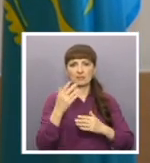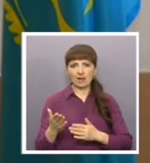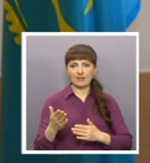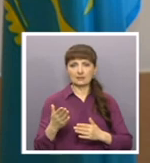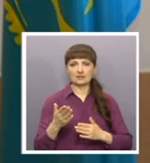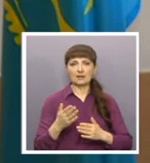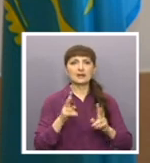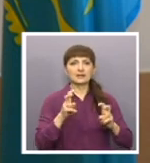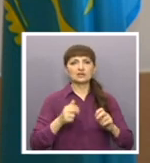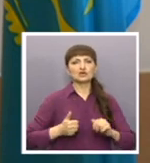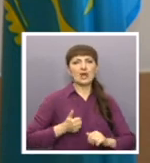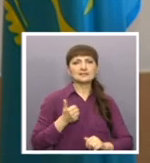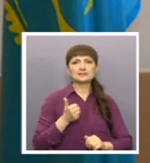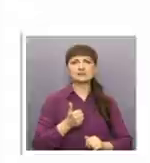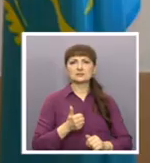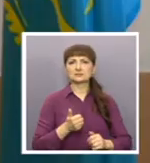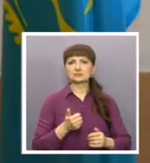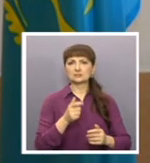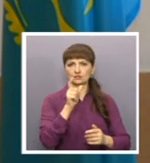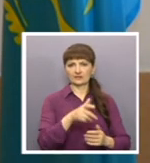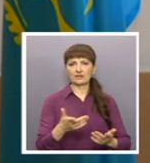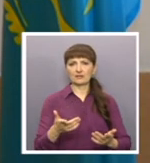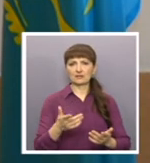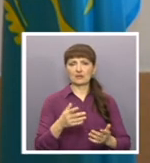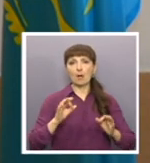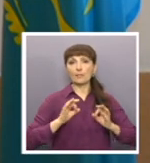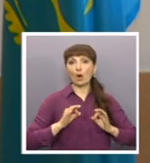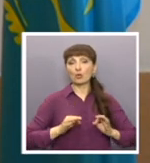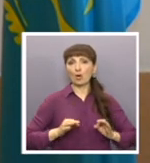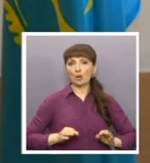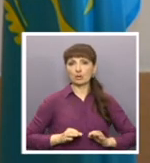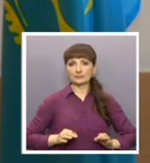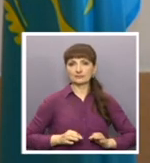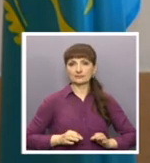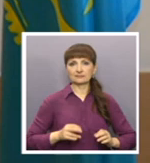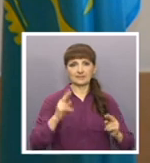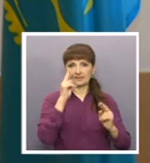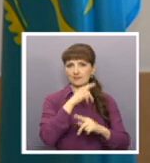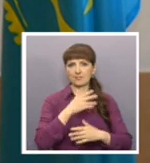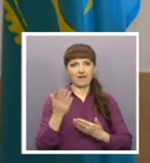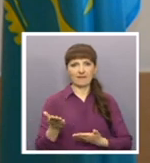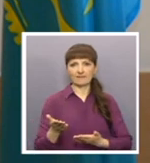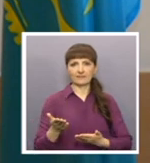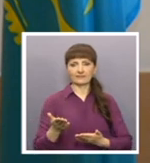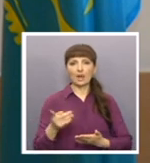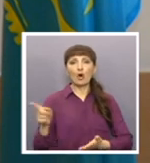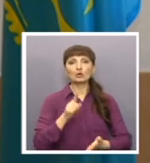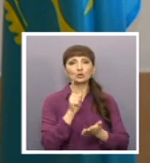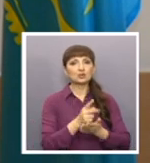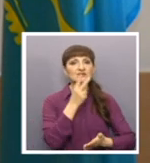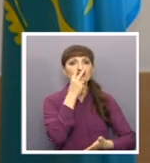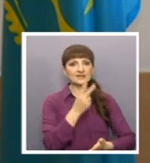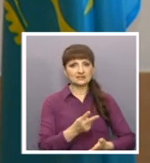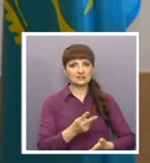понятия чести, достоинства. Надзирающий прокурор в данном случае не прав. Он же должен